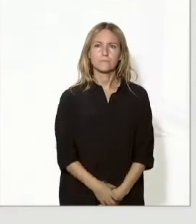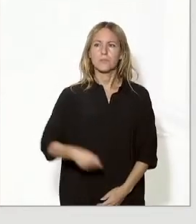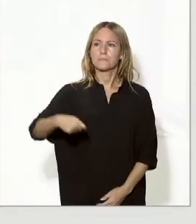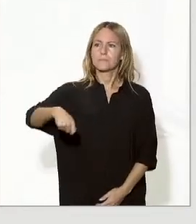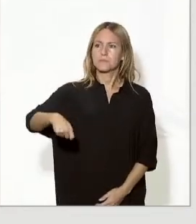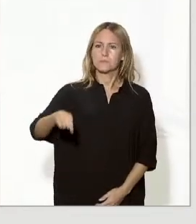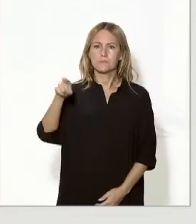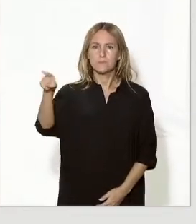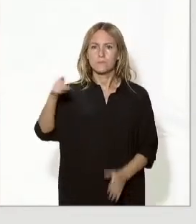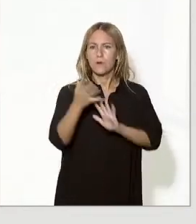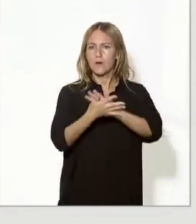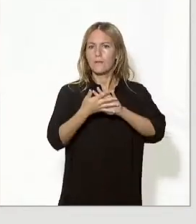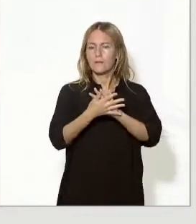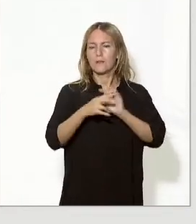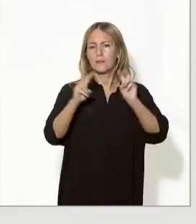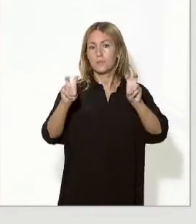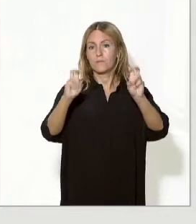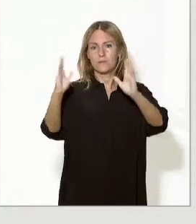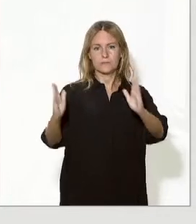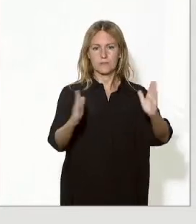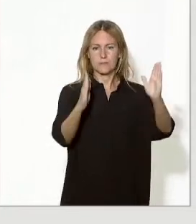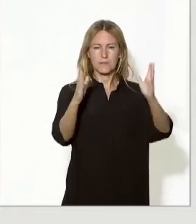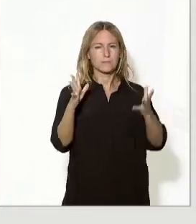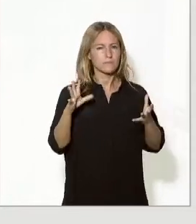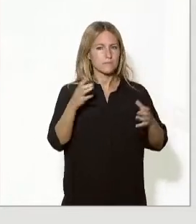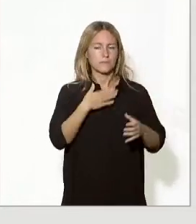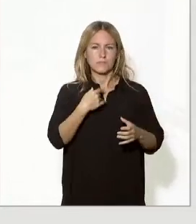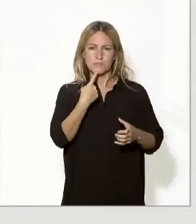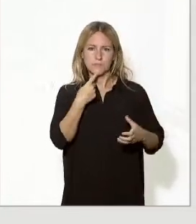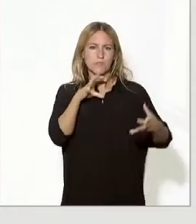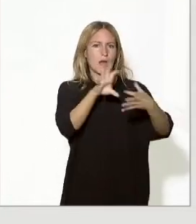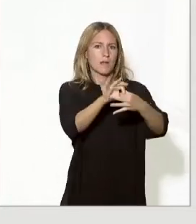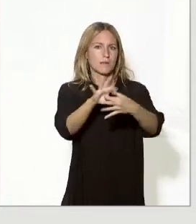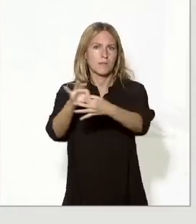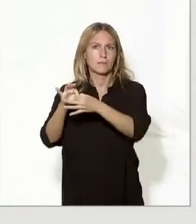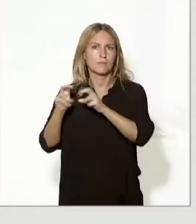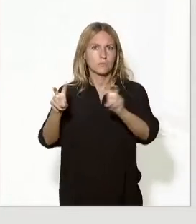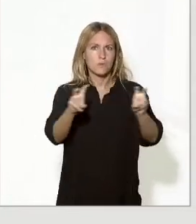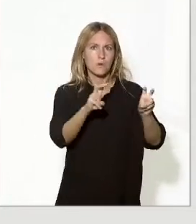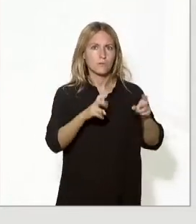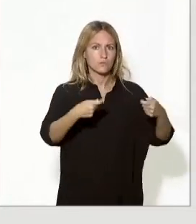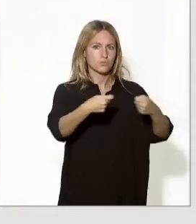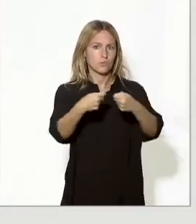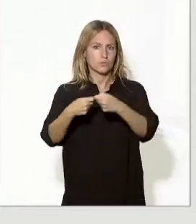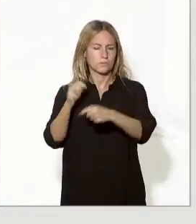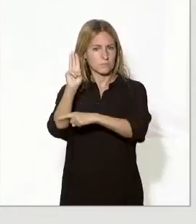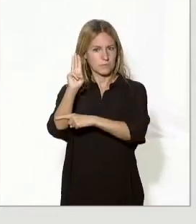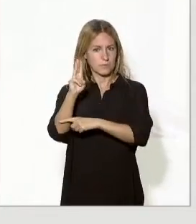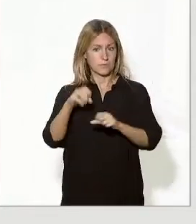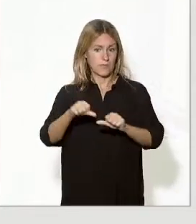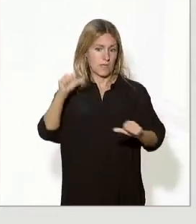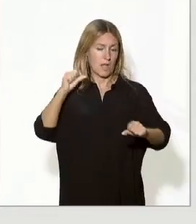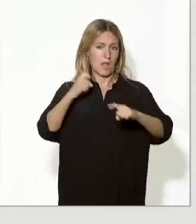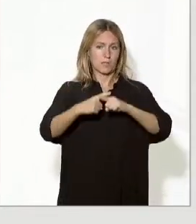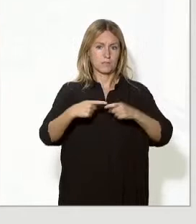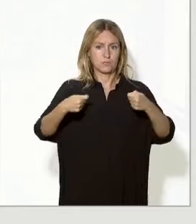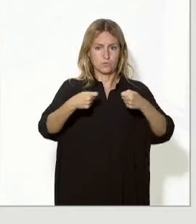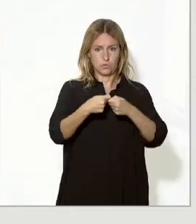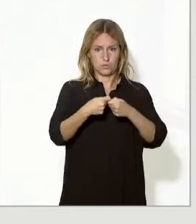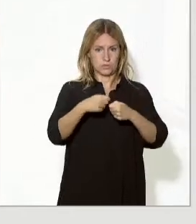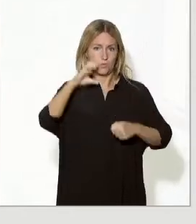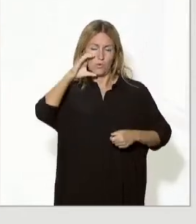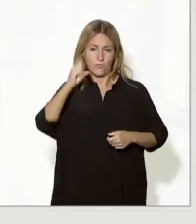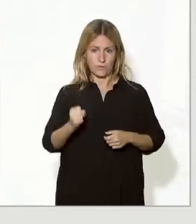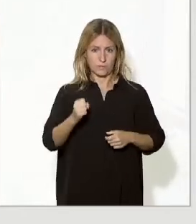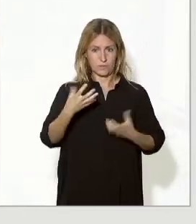President, parla de nova etapa, no sé si també serà amb noves aliances, amb nous socis parlamentaris. El que fins ara era el seu soci de govern ha fet un